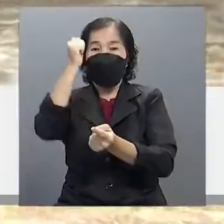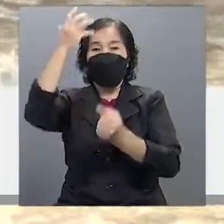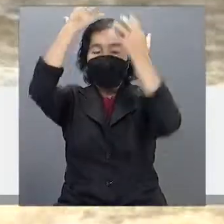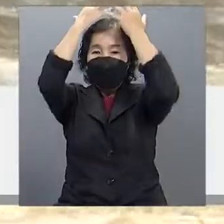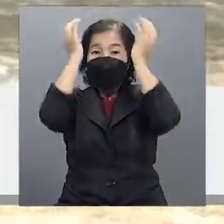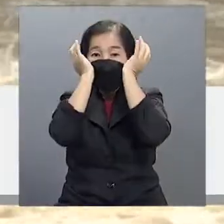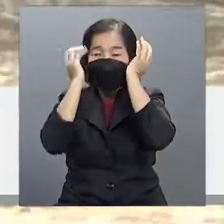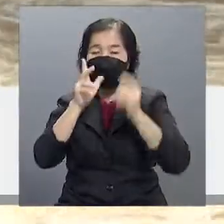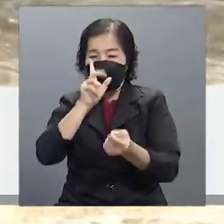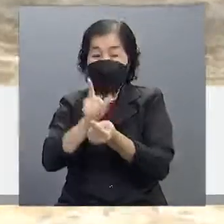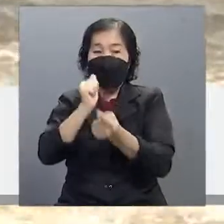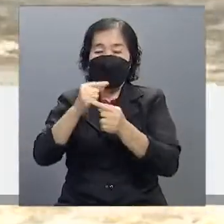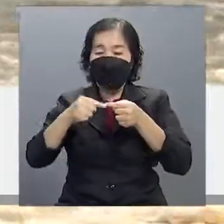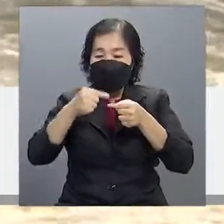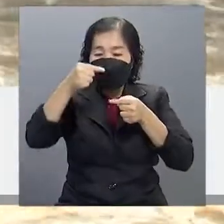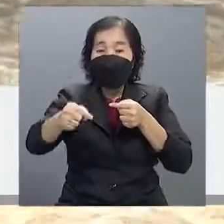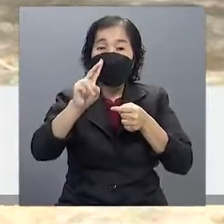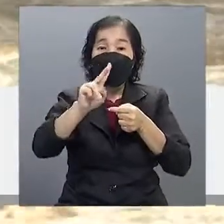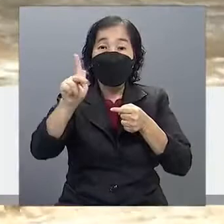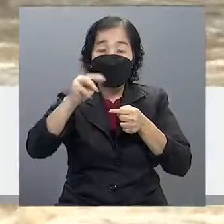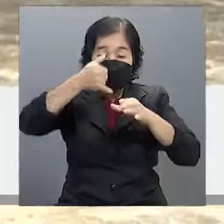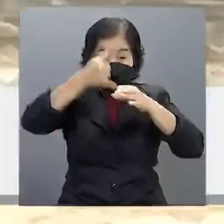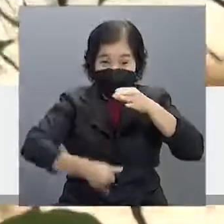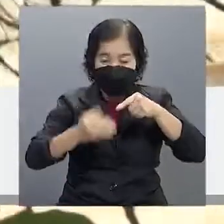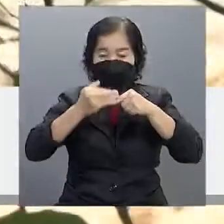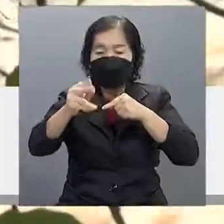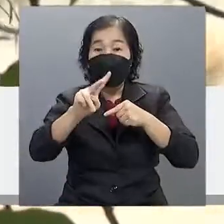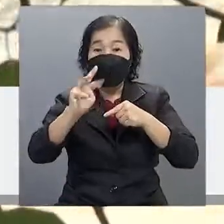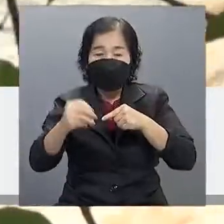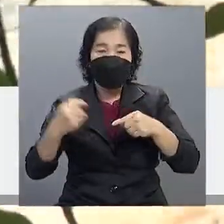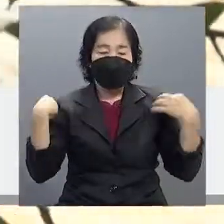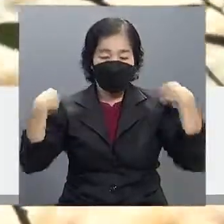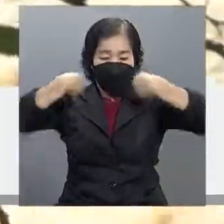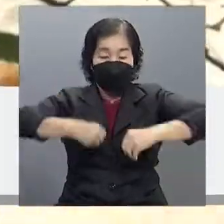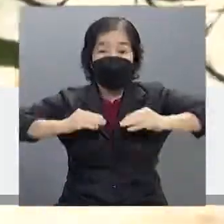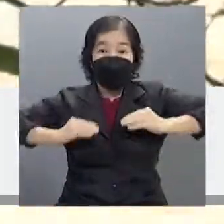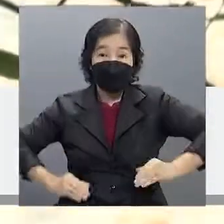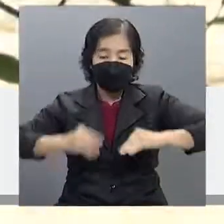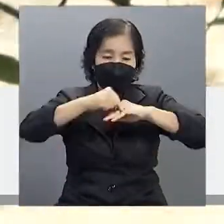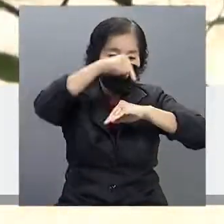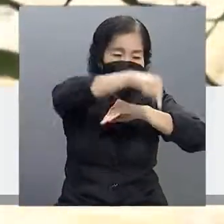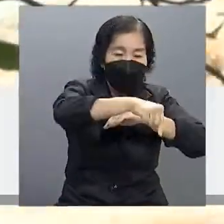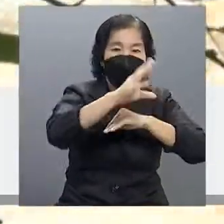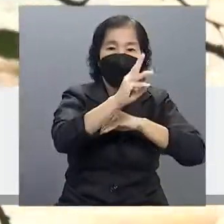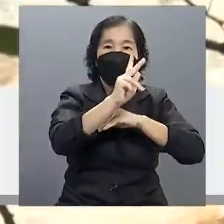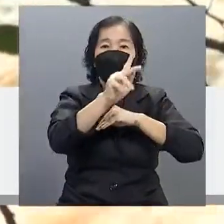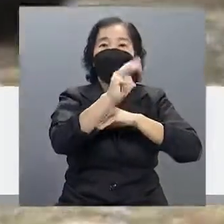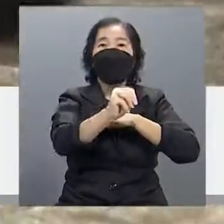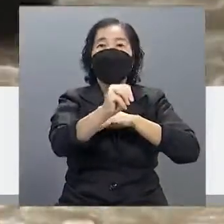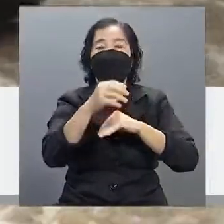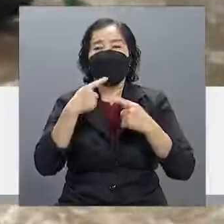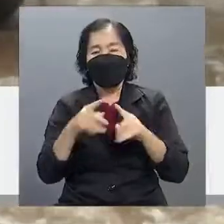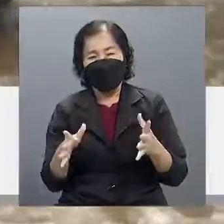2กิโลเมตรและพบเสื้อชูชีพของผู้สูญหายอยู่ห่างจากจุดที่ตกน้ำไป6กิโลเมตรแต่ว่าอุปสรรคสำคั